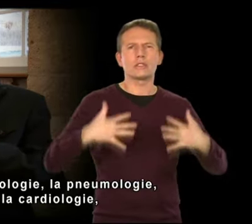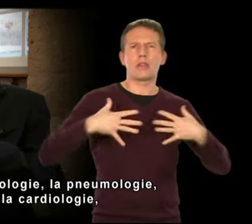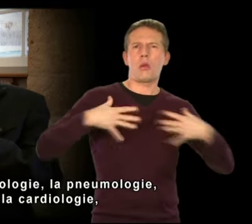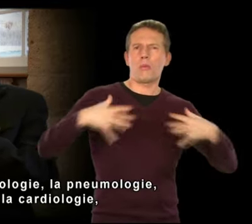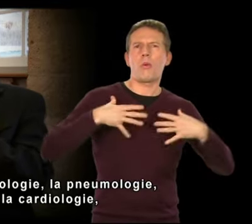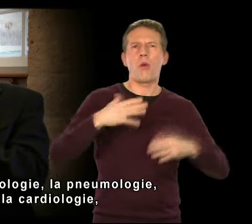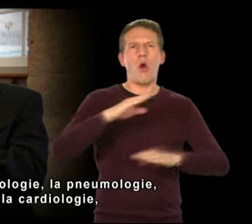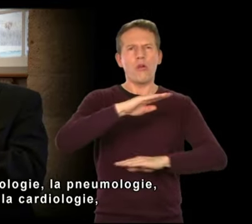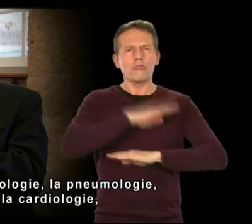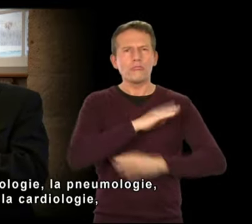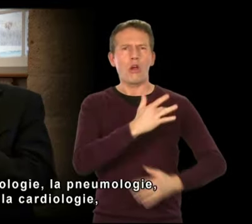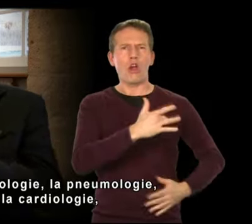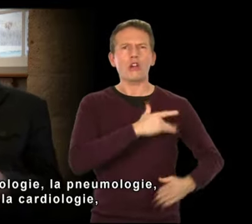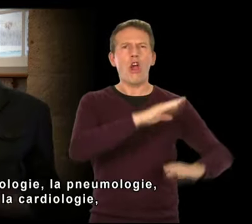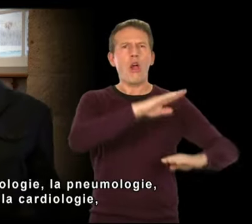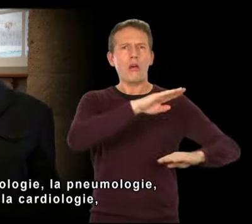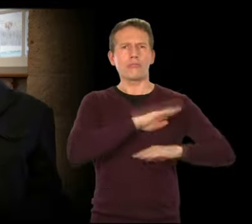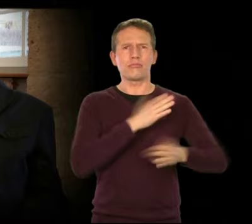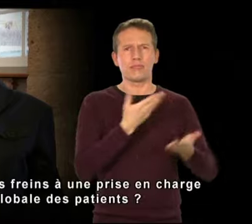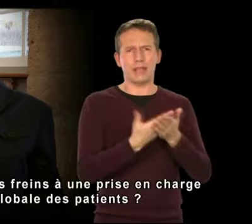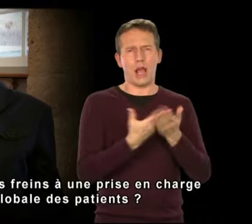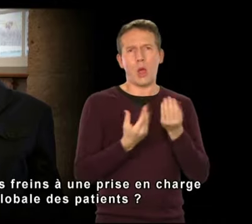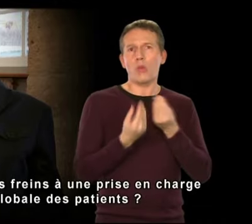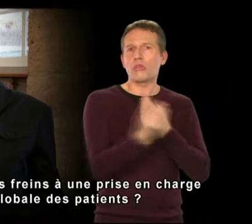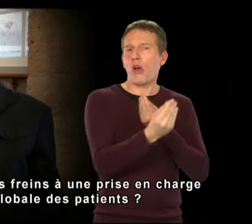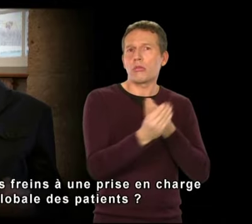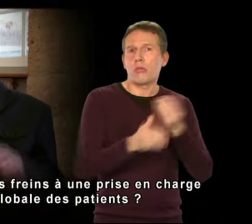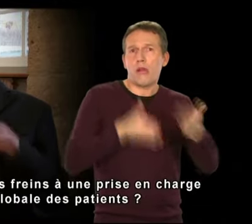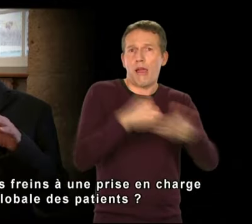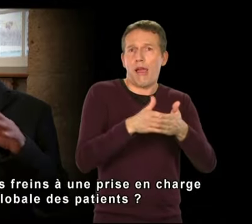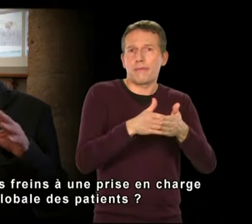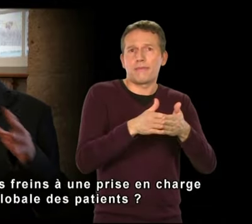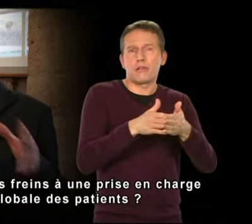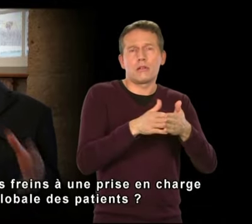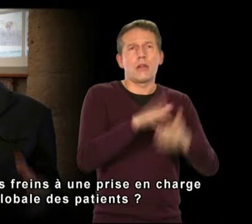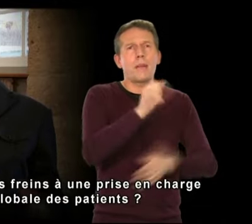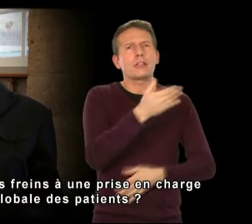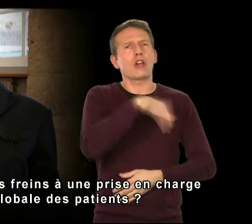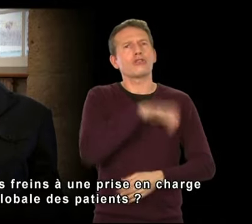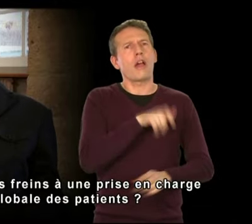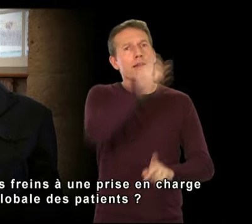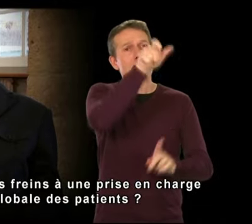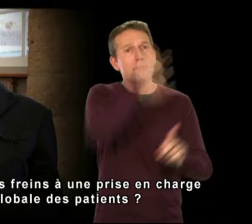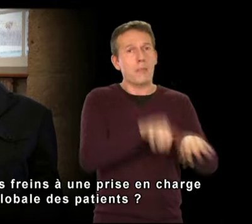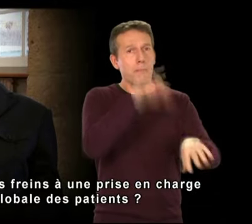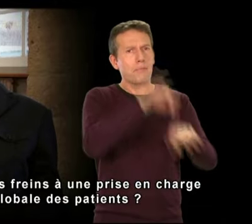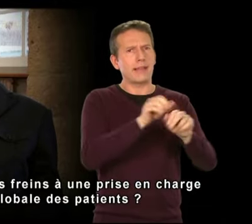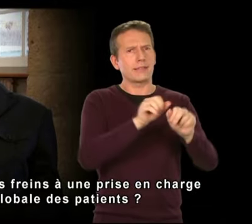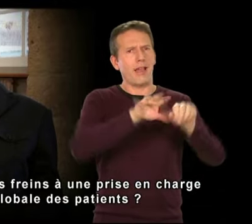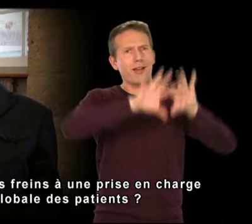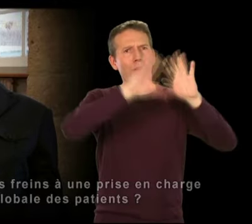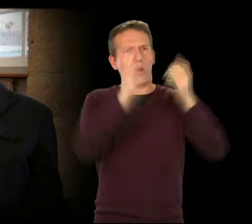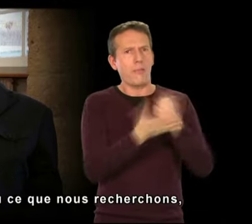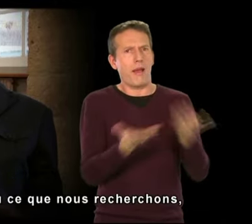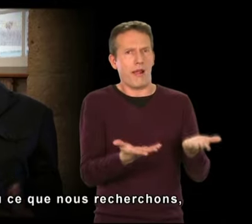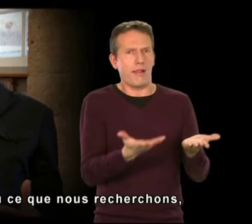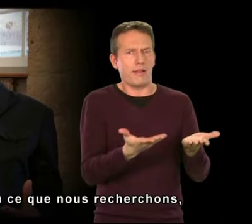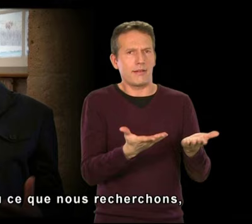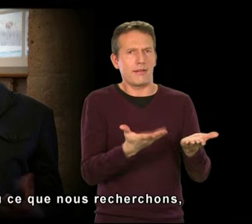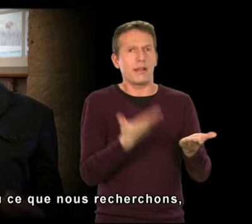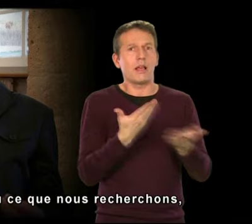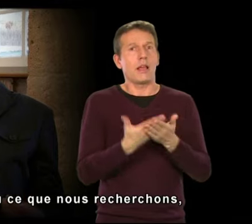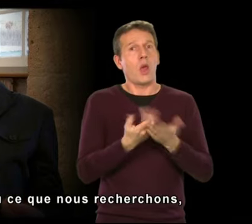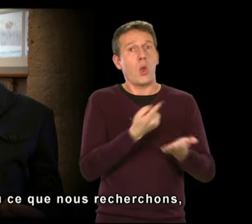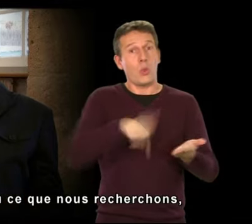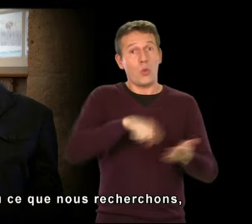la pneumologie, la cardiologie, ne sont pas des freins à une prise en charge plus globale des patients? Et